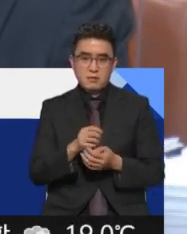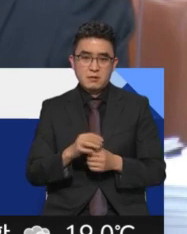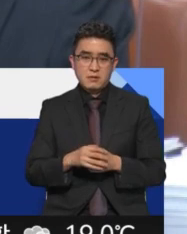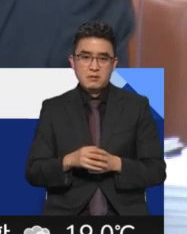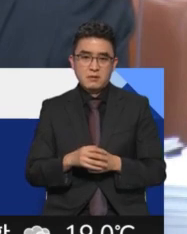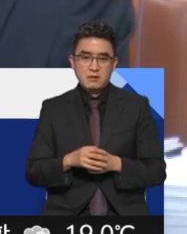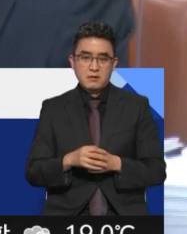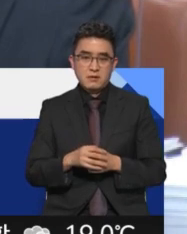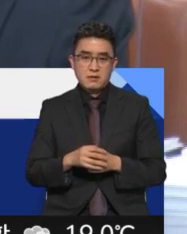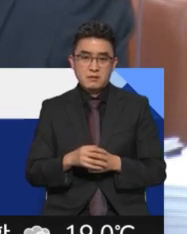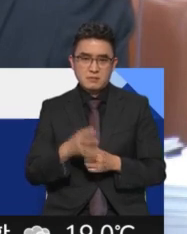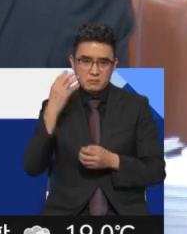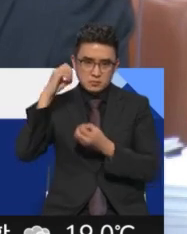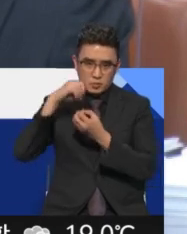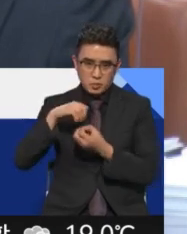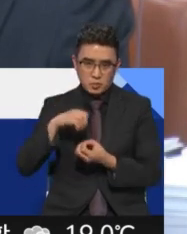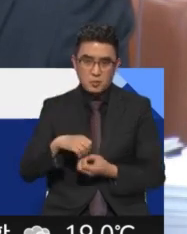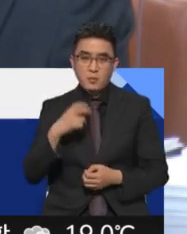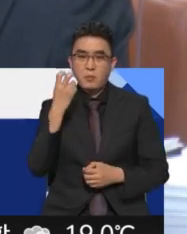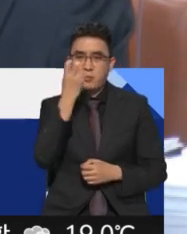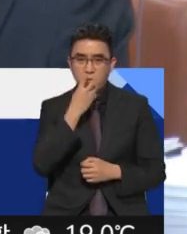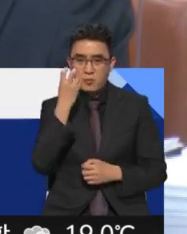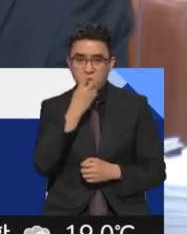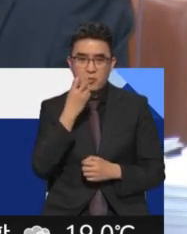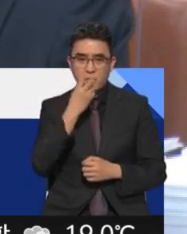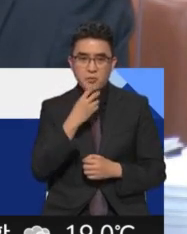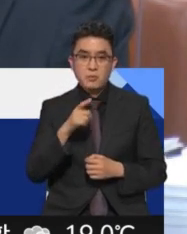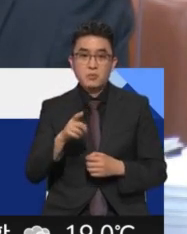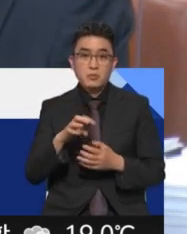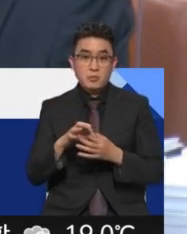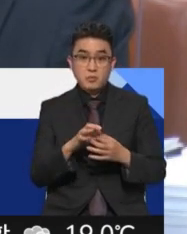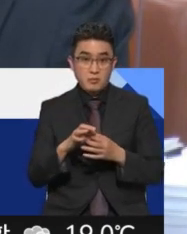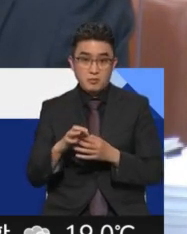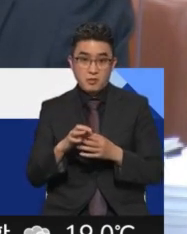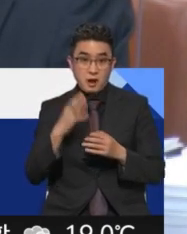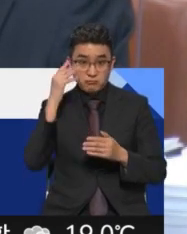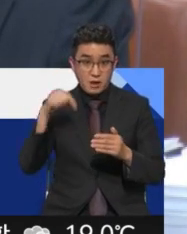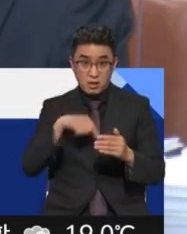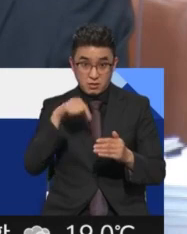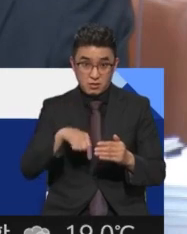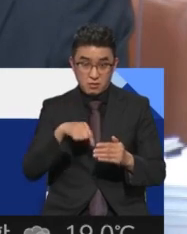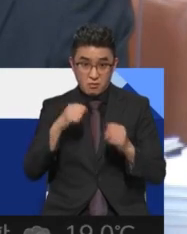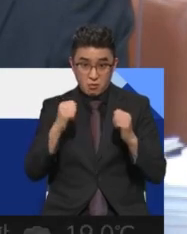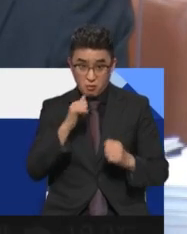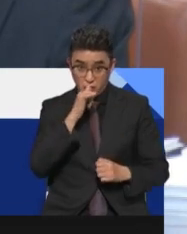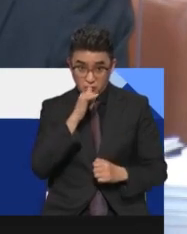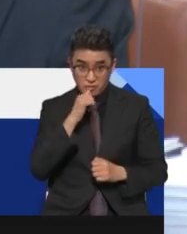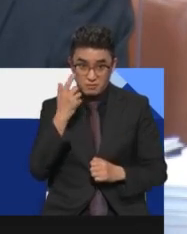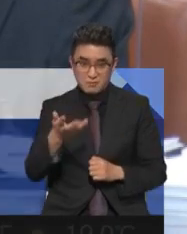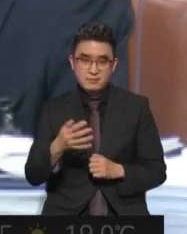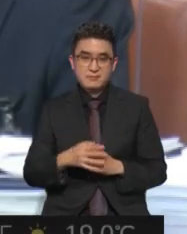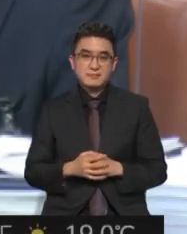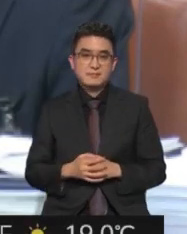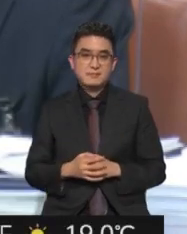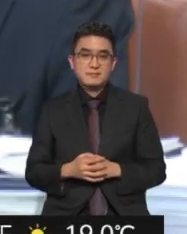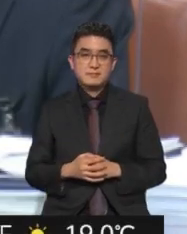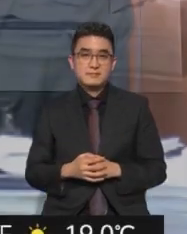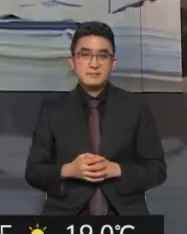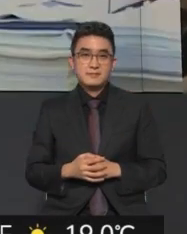사회통념상 보호되어야 할 그런 영역이 대한민국에 과연 존재합니까 지리바치겠습니다